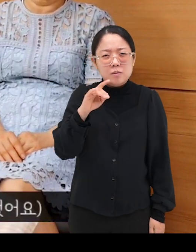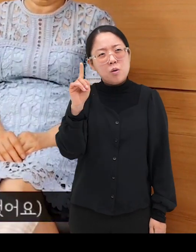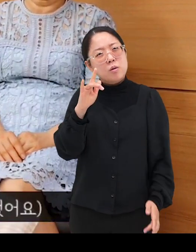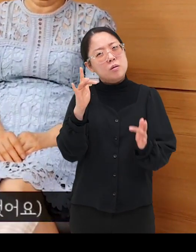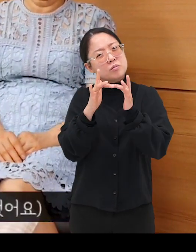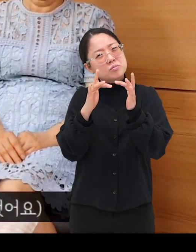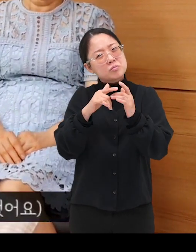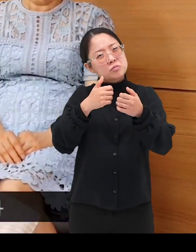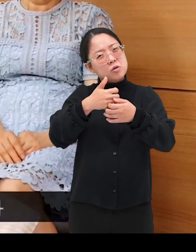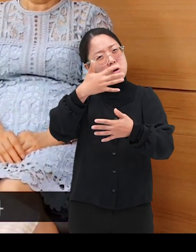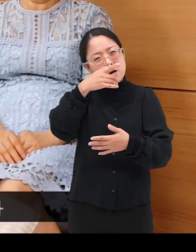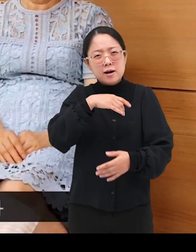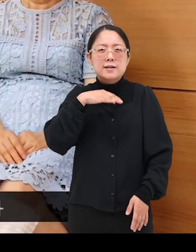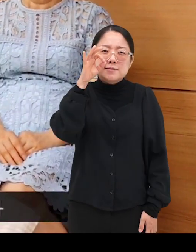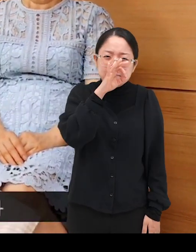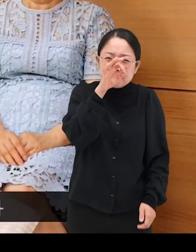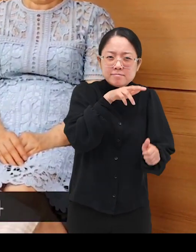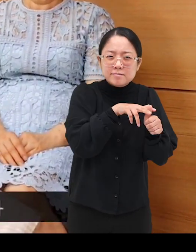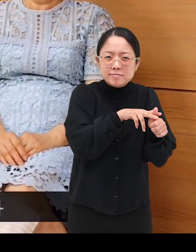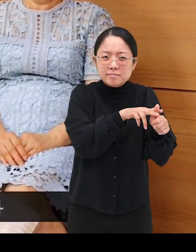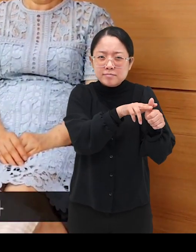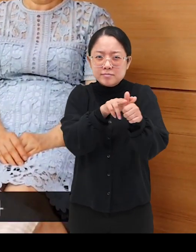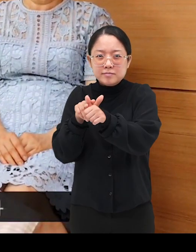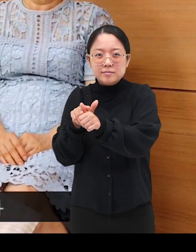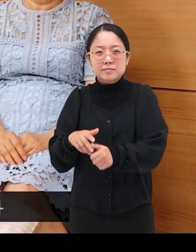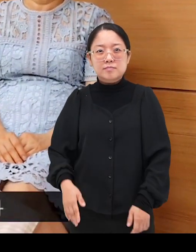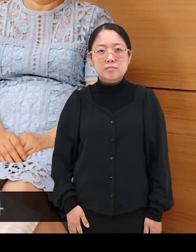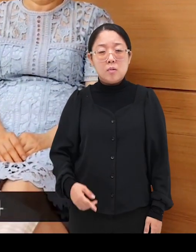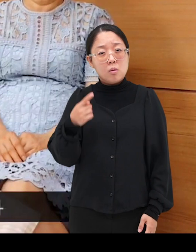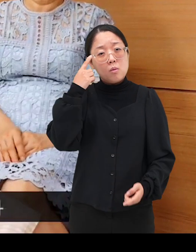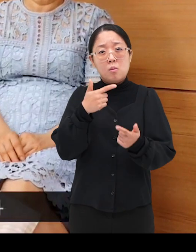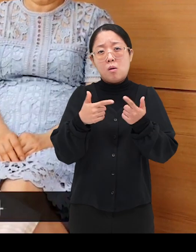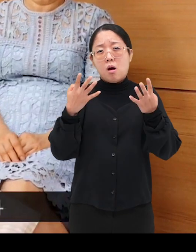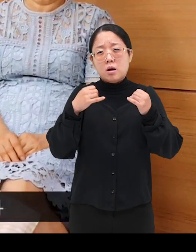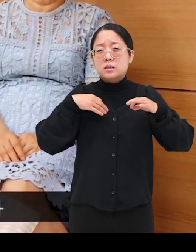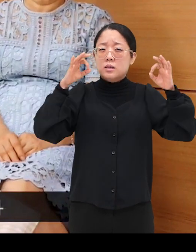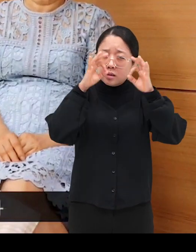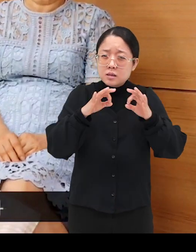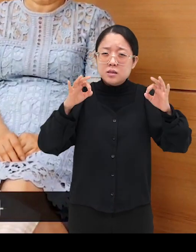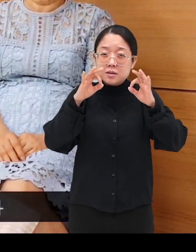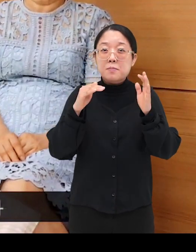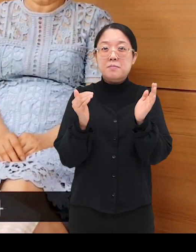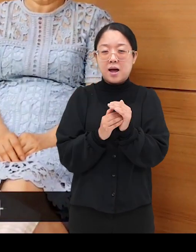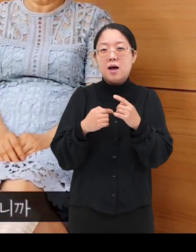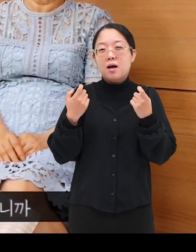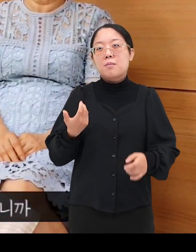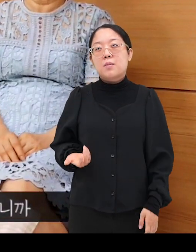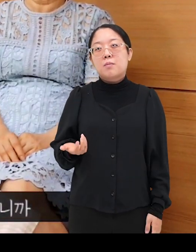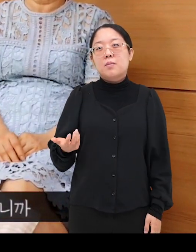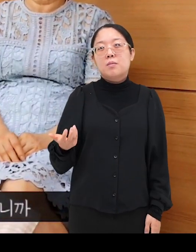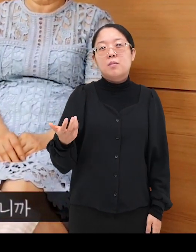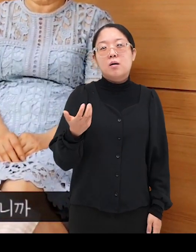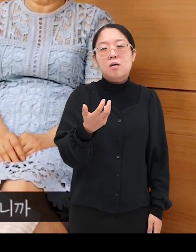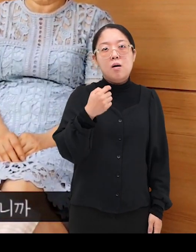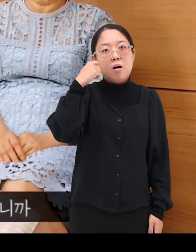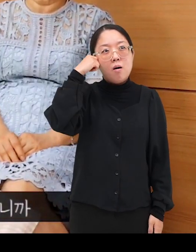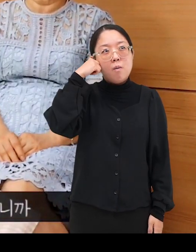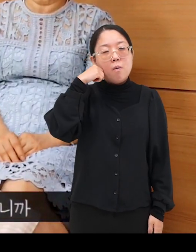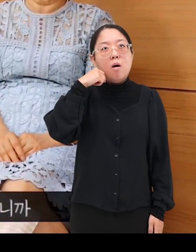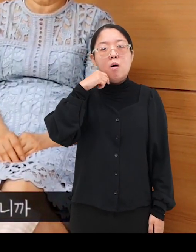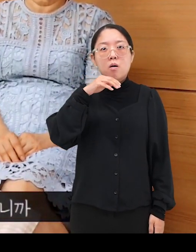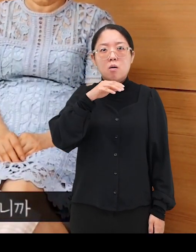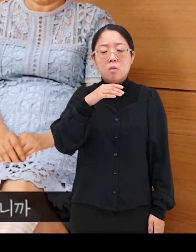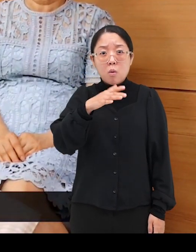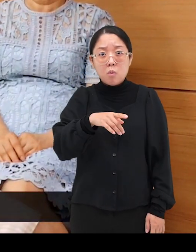자료도 찾아보고 근데 또 어느 블로그인가를 보다 보니까 너무 많이 이렇게 찾아서 여행을